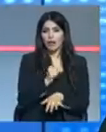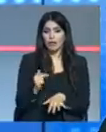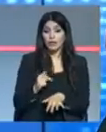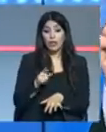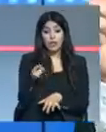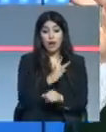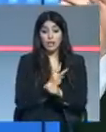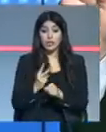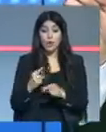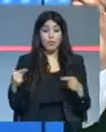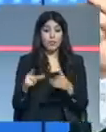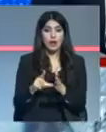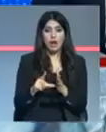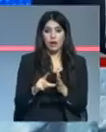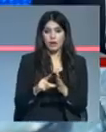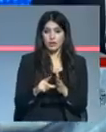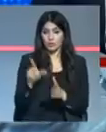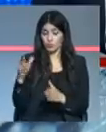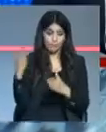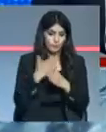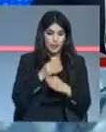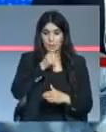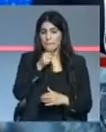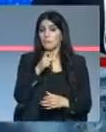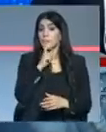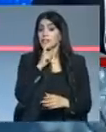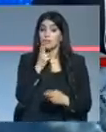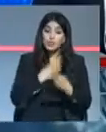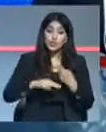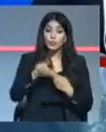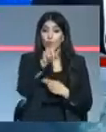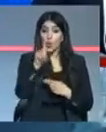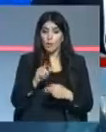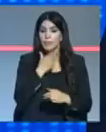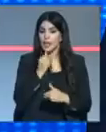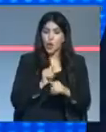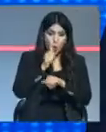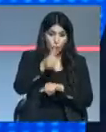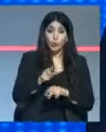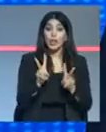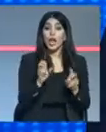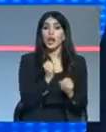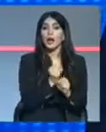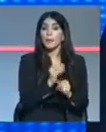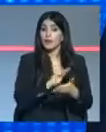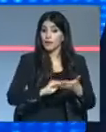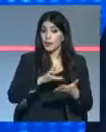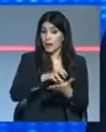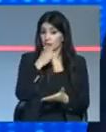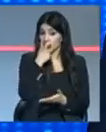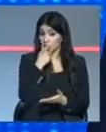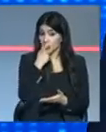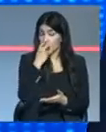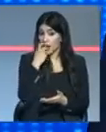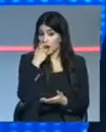اجراميه السيد الحيوي لم تجبني على سؤالي يعني غدا سيتم تعليق العمل وما هو